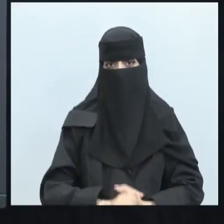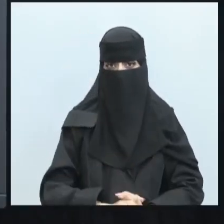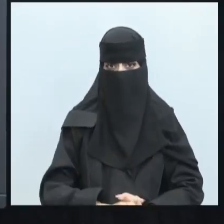وبركاته